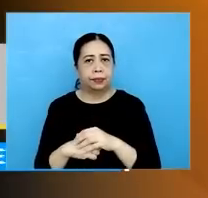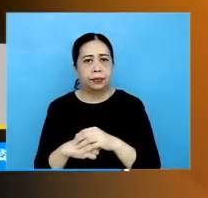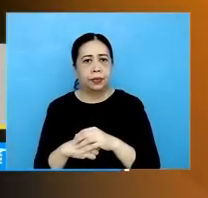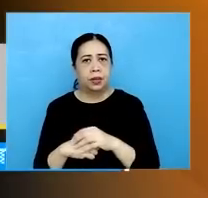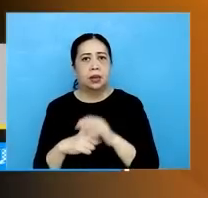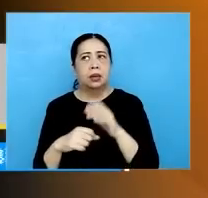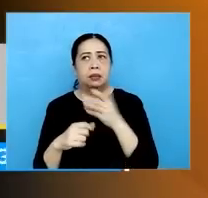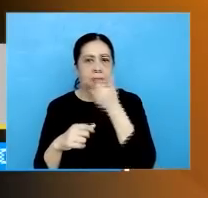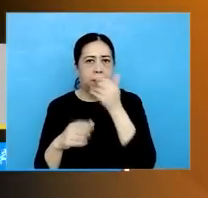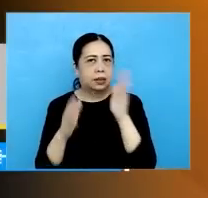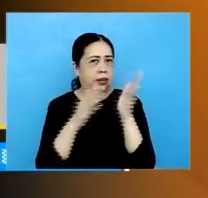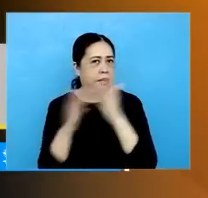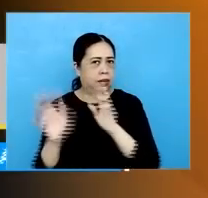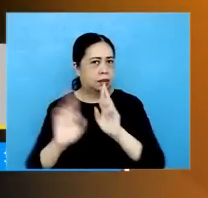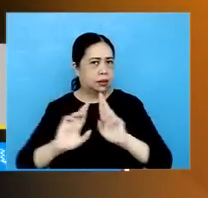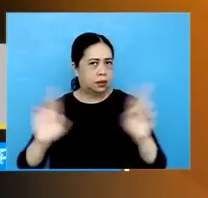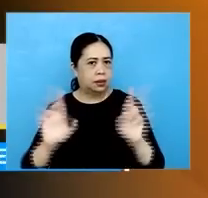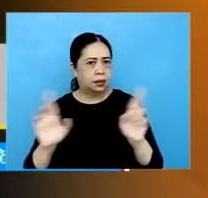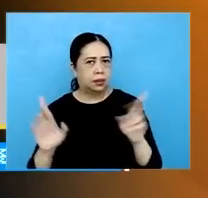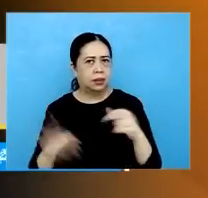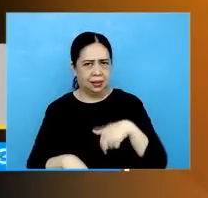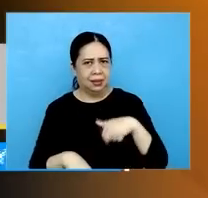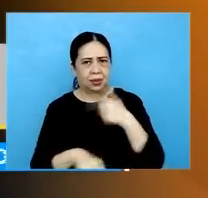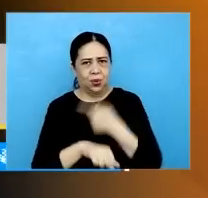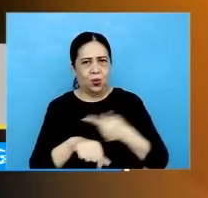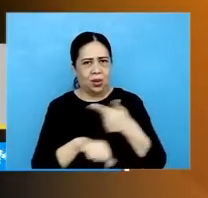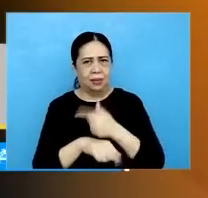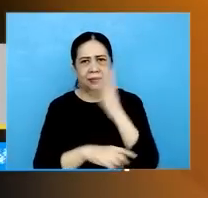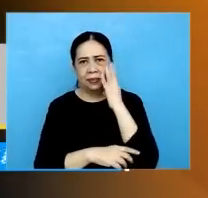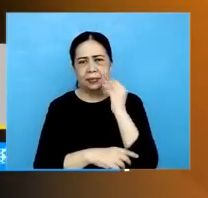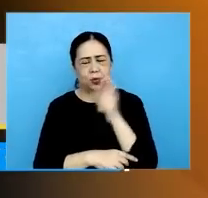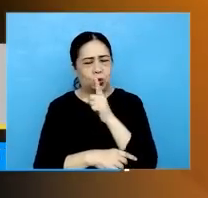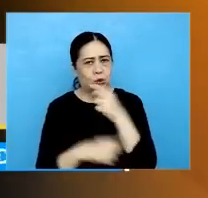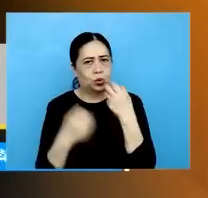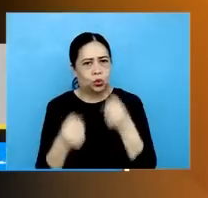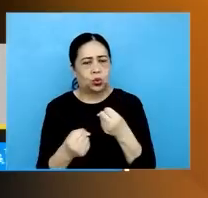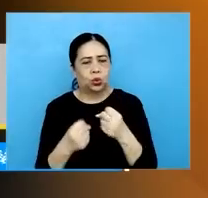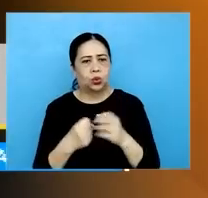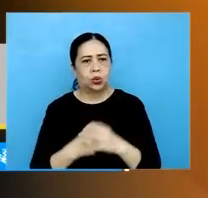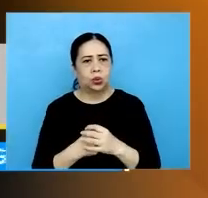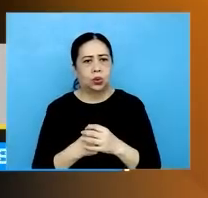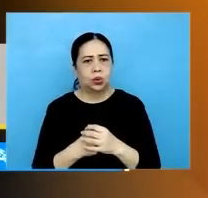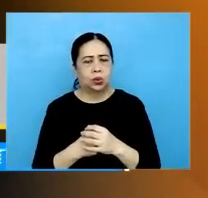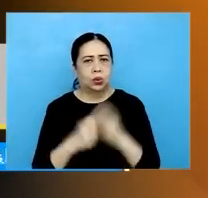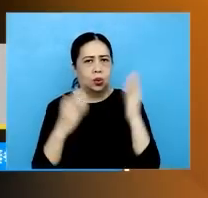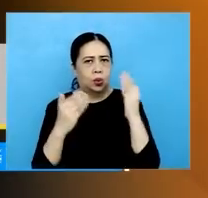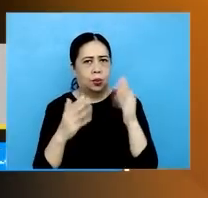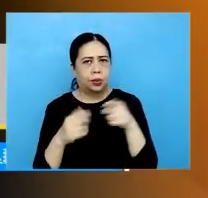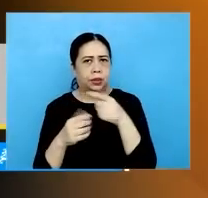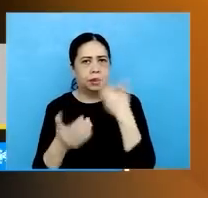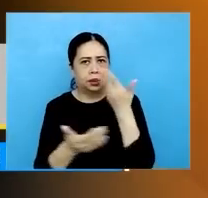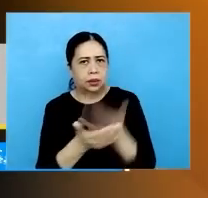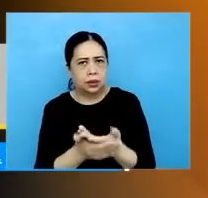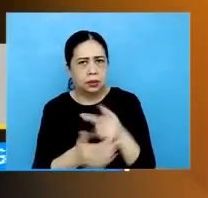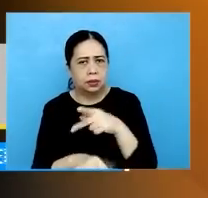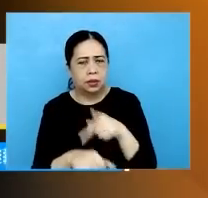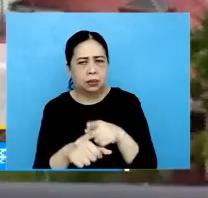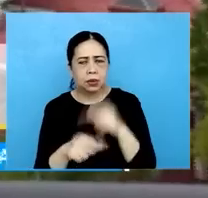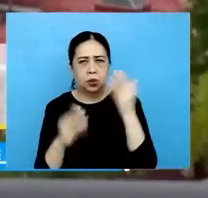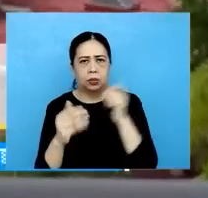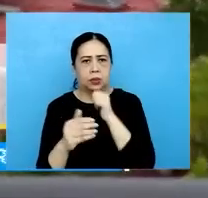prepared according kasi naranasan namin dito na malakas talaga yung typhoon. And hopefully hindi ganun kalakas ang dumating din sa